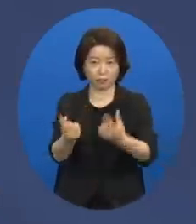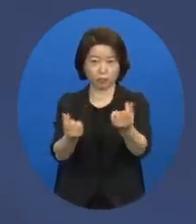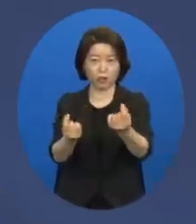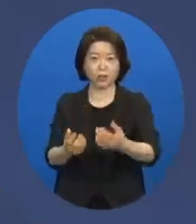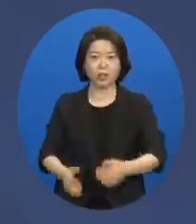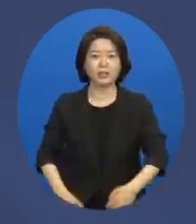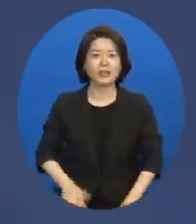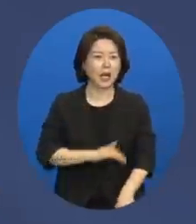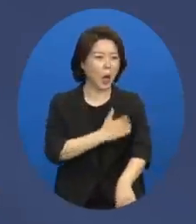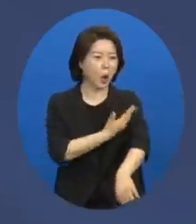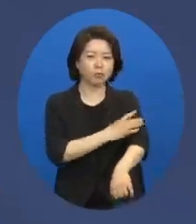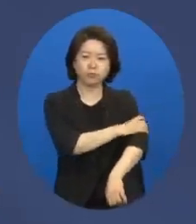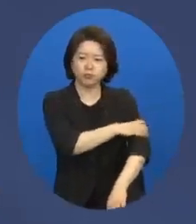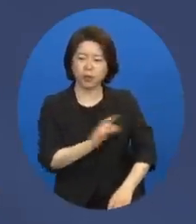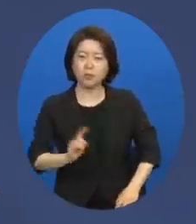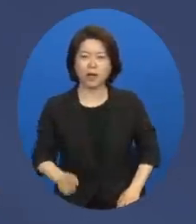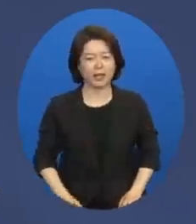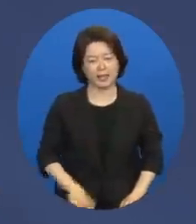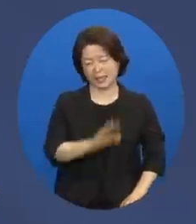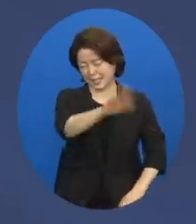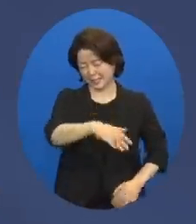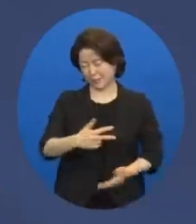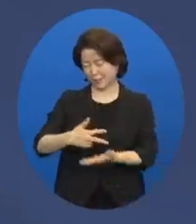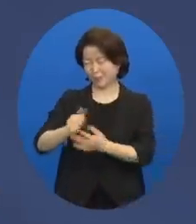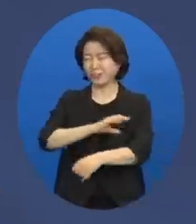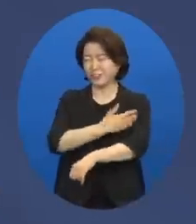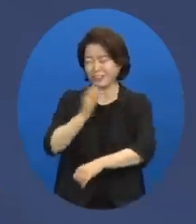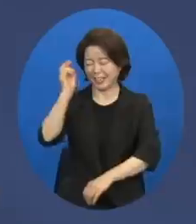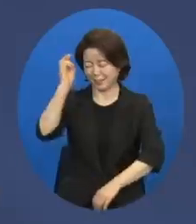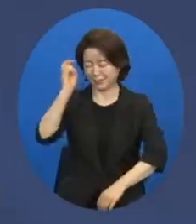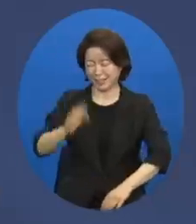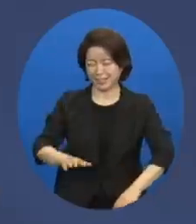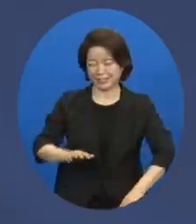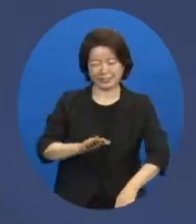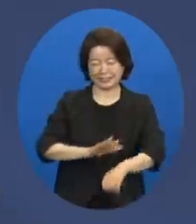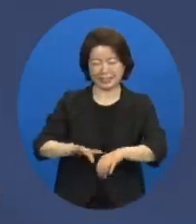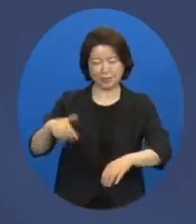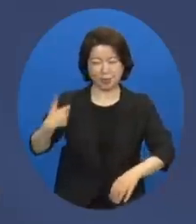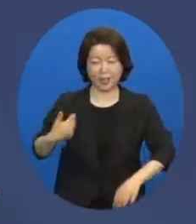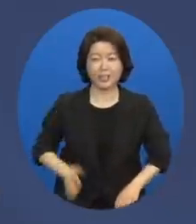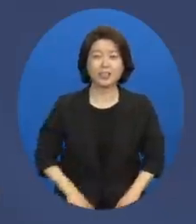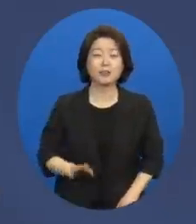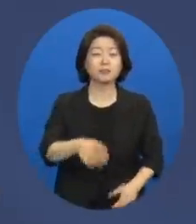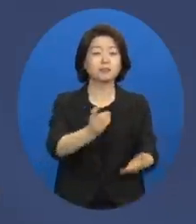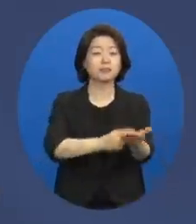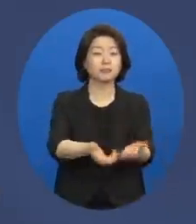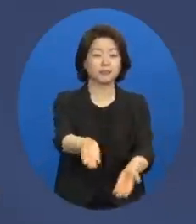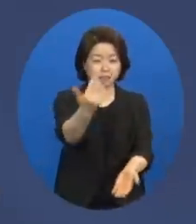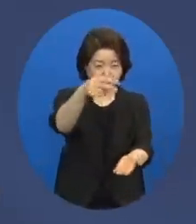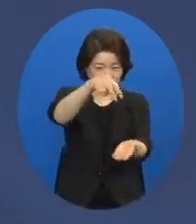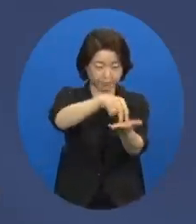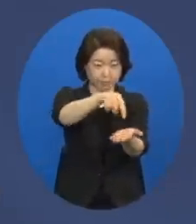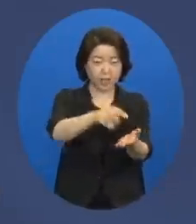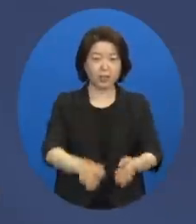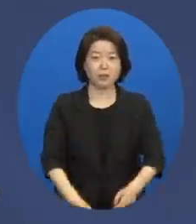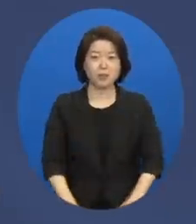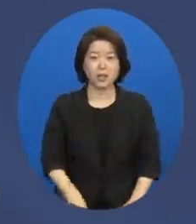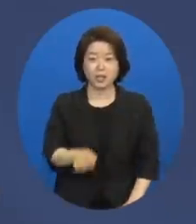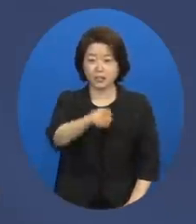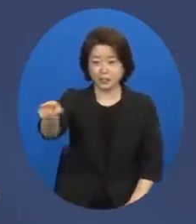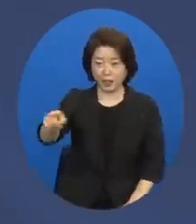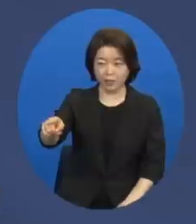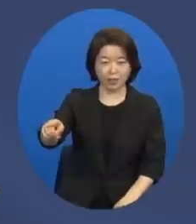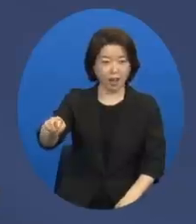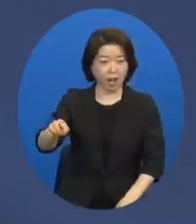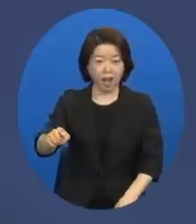무슨 권위로 그랬는 주님 권위였겠지 뭐. 잘은 몰라도 총무 일어나라 그랬어요. 그럼 앞에서 깨지는 걸